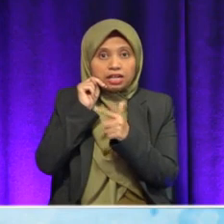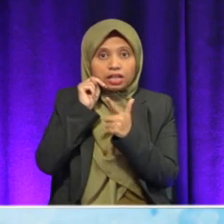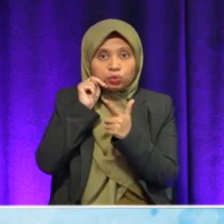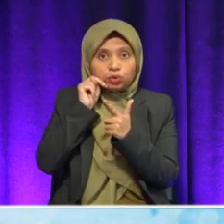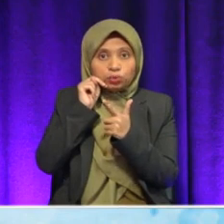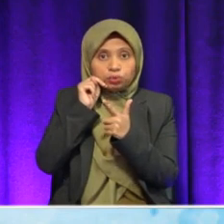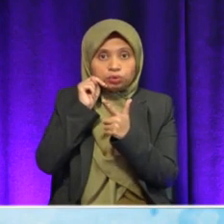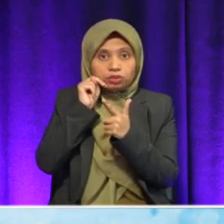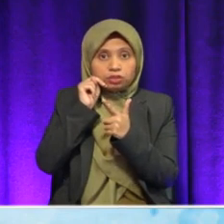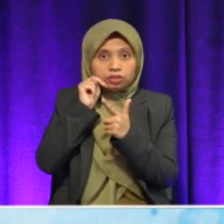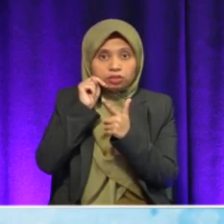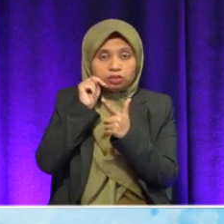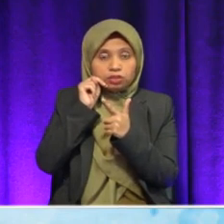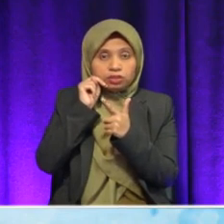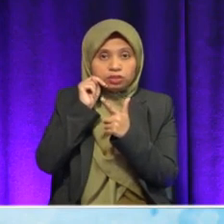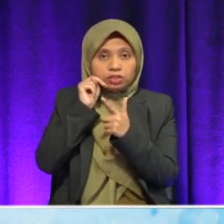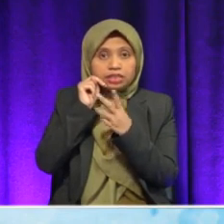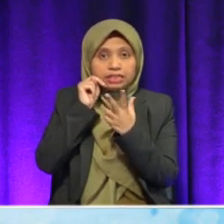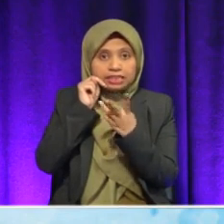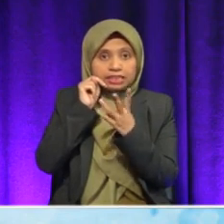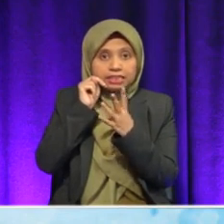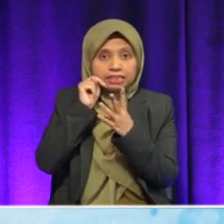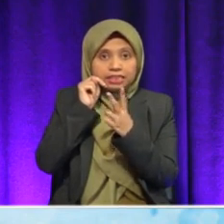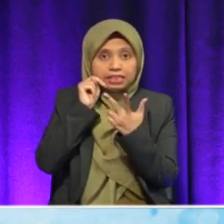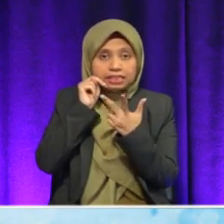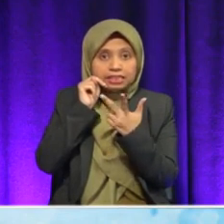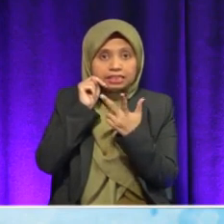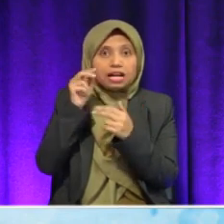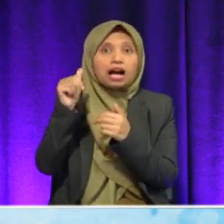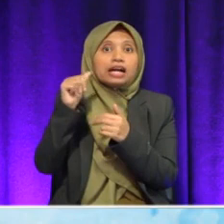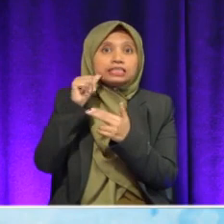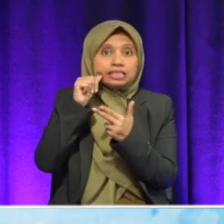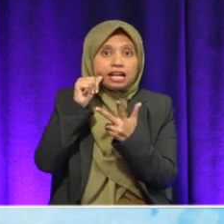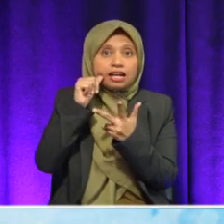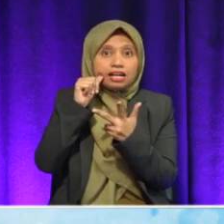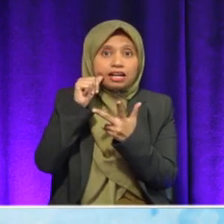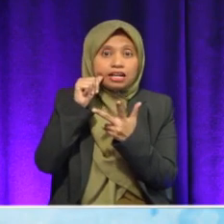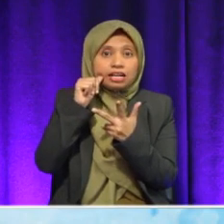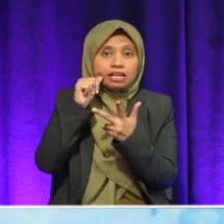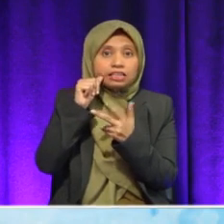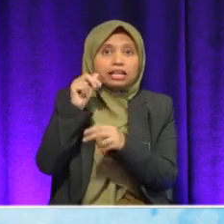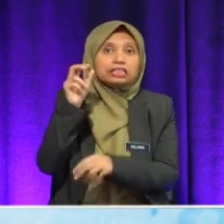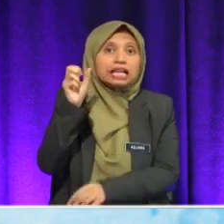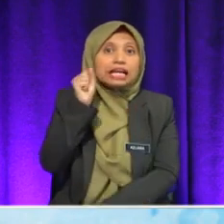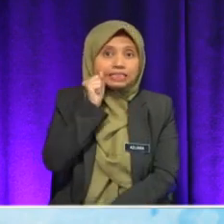kemudian di bawah ini adalah Ashilla dan sebelah sini adalah